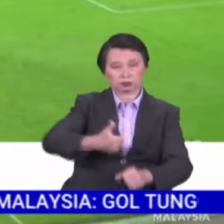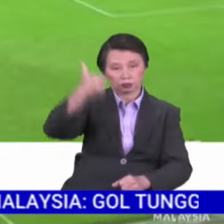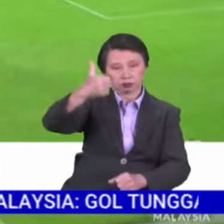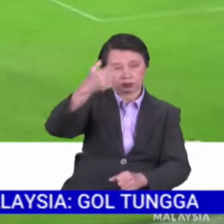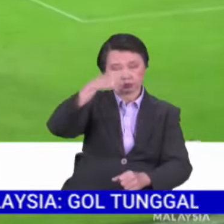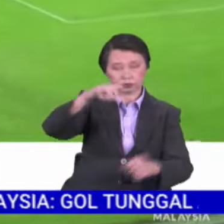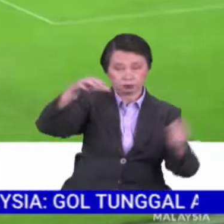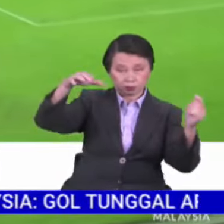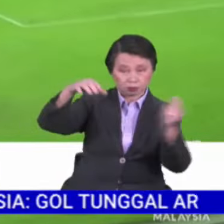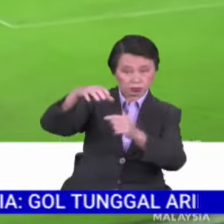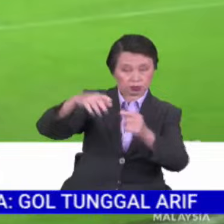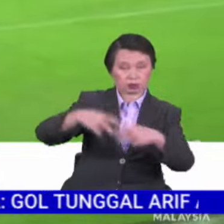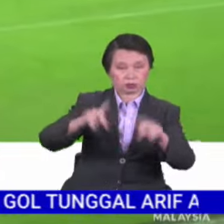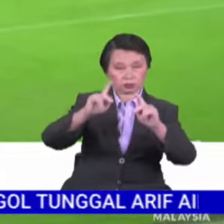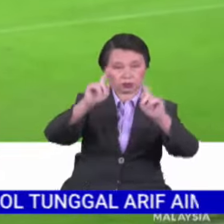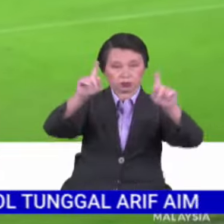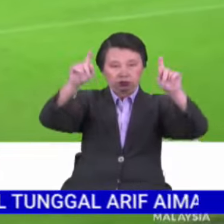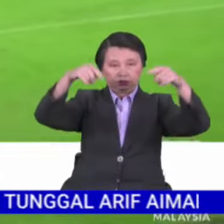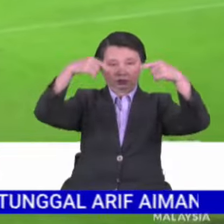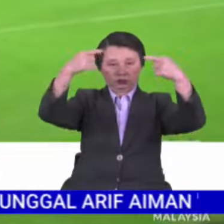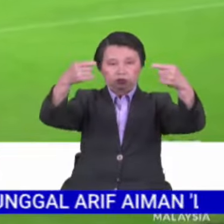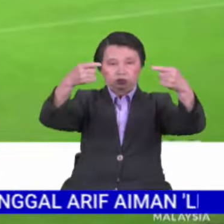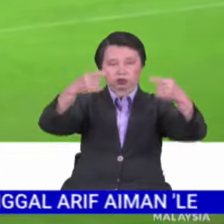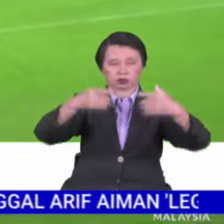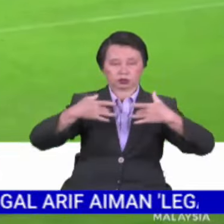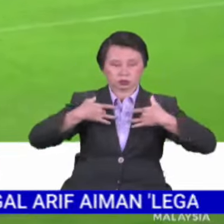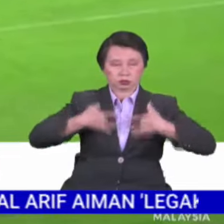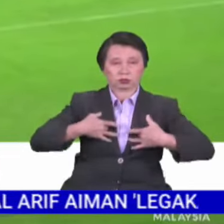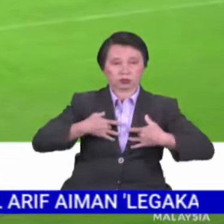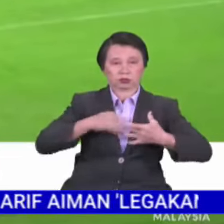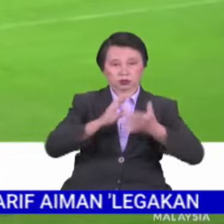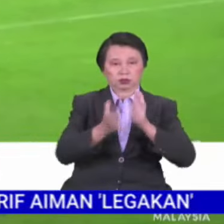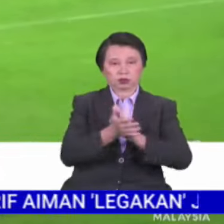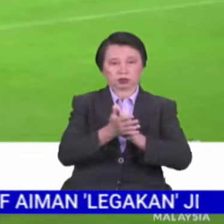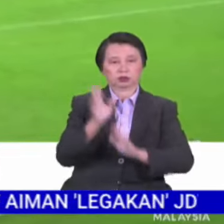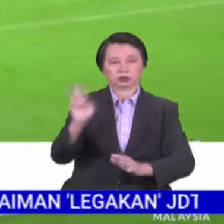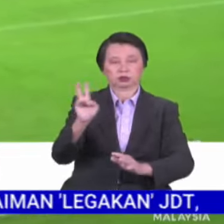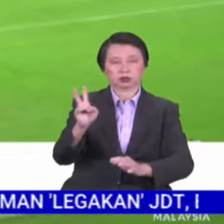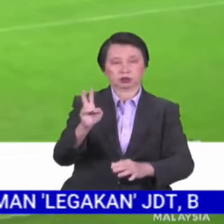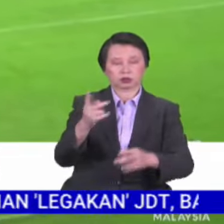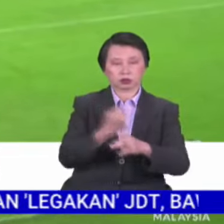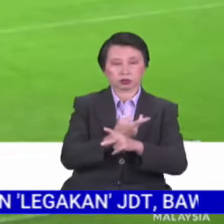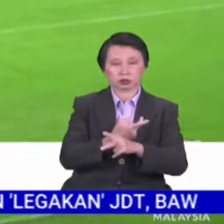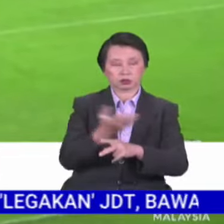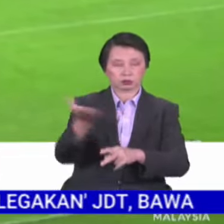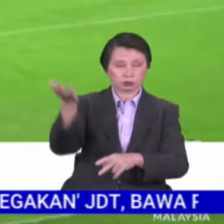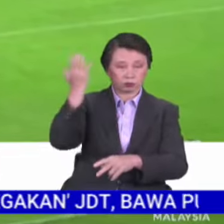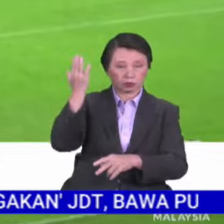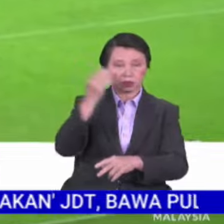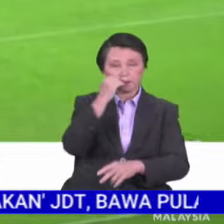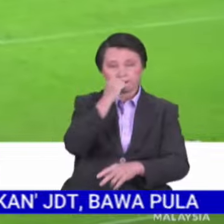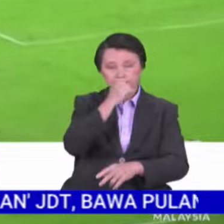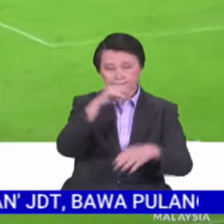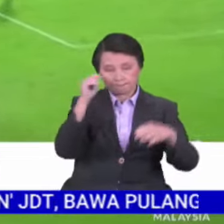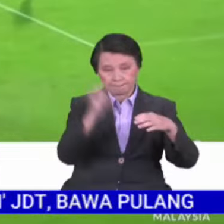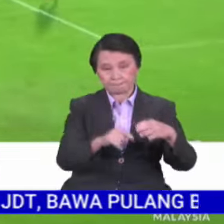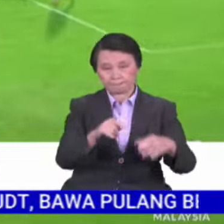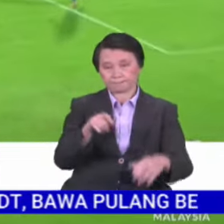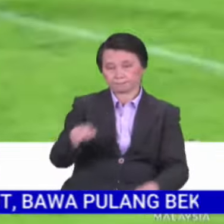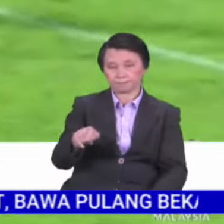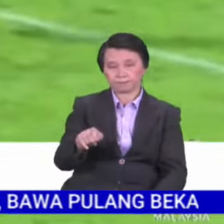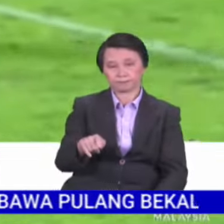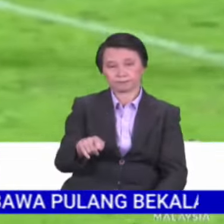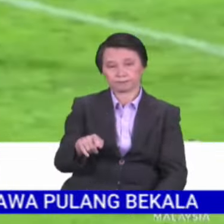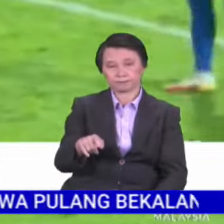bagi mencerahkan peluang ke final dan menebus kekecewaan muncul naib juara musim lalu. Penyerang prolifik